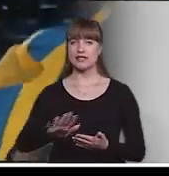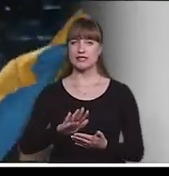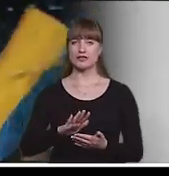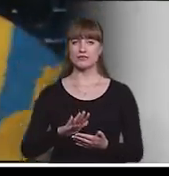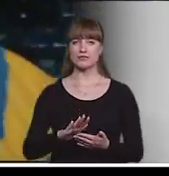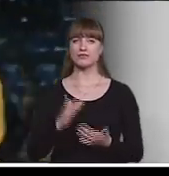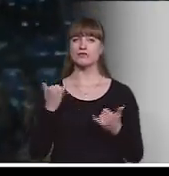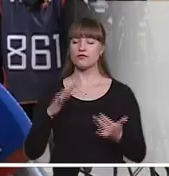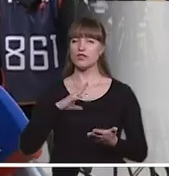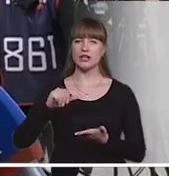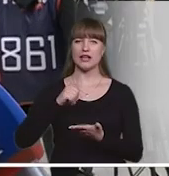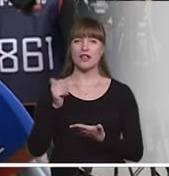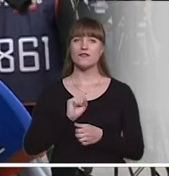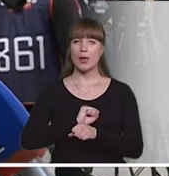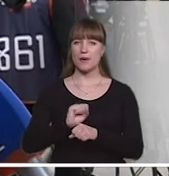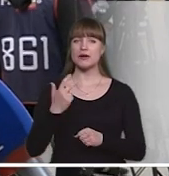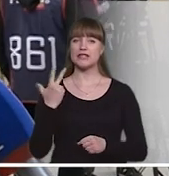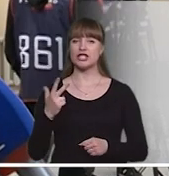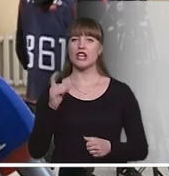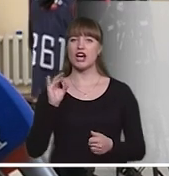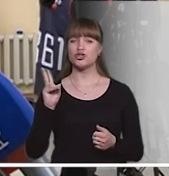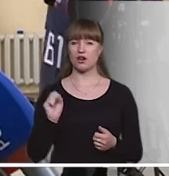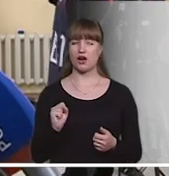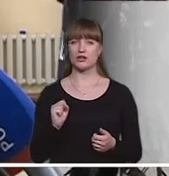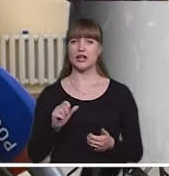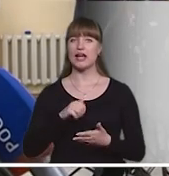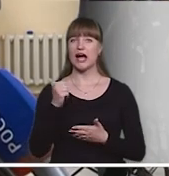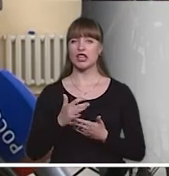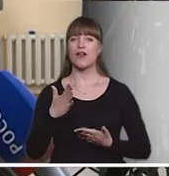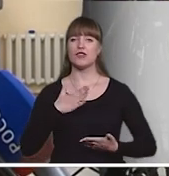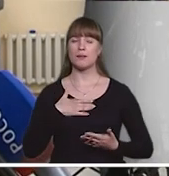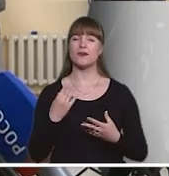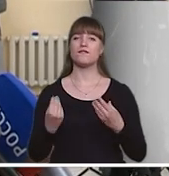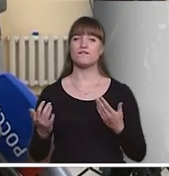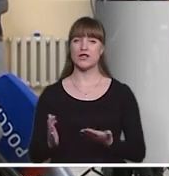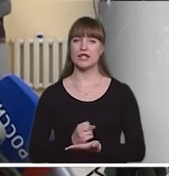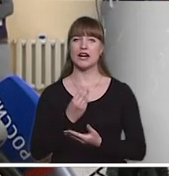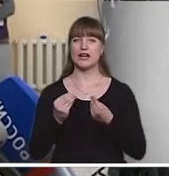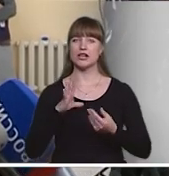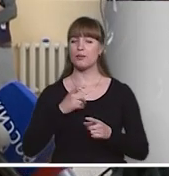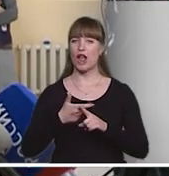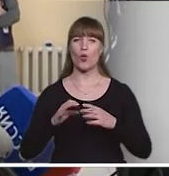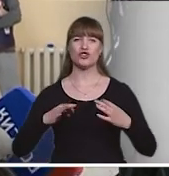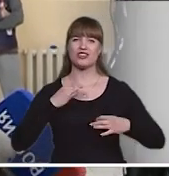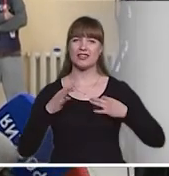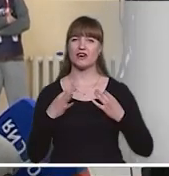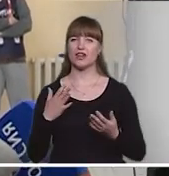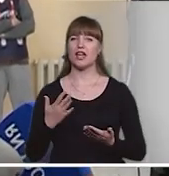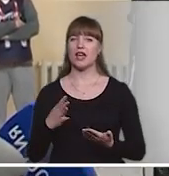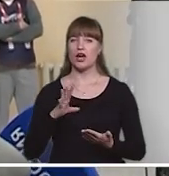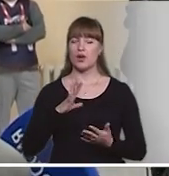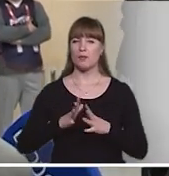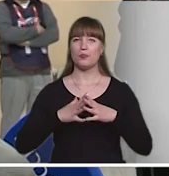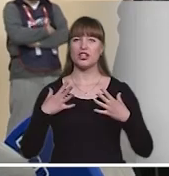России. Сегодня была главная победа, главное 3 очка. Главное, мы выиграли. Игра была очень нервная.